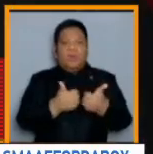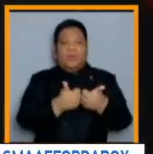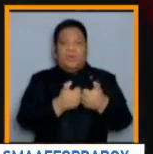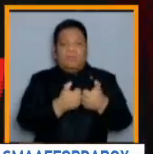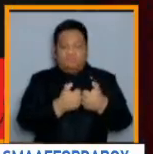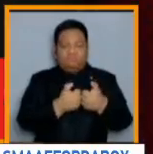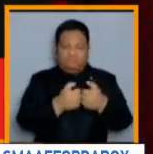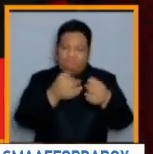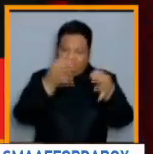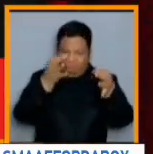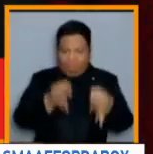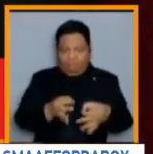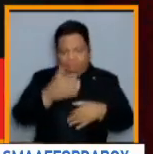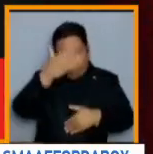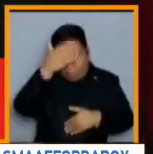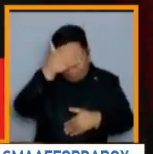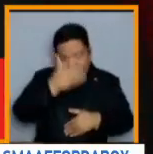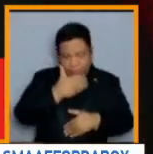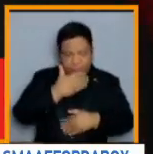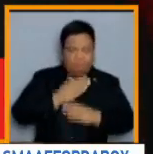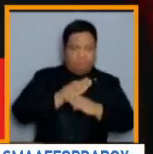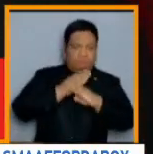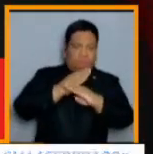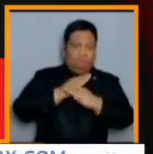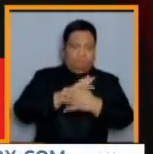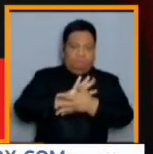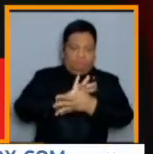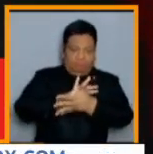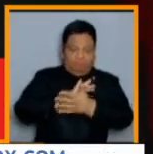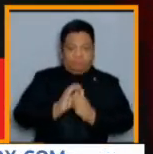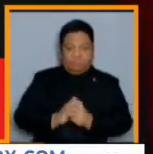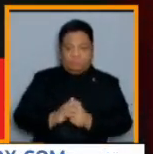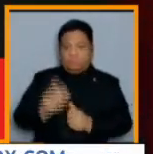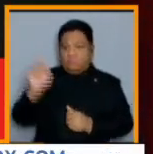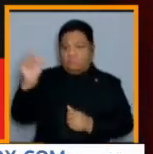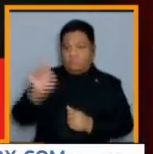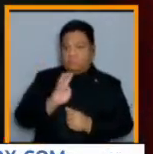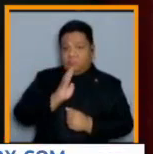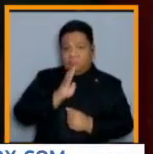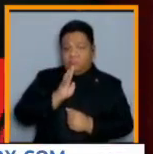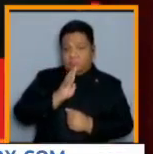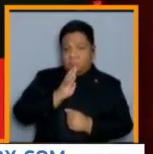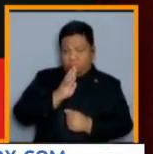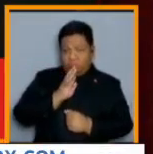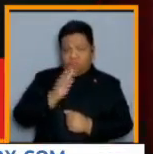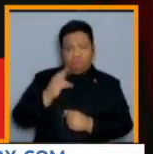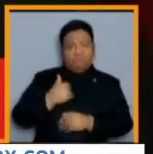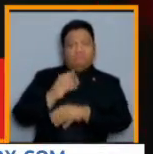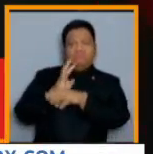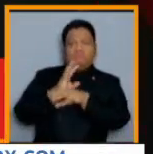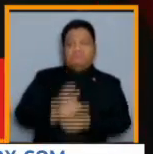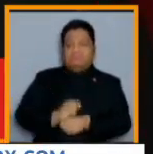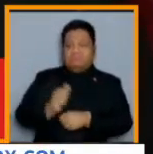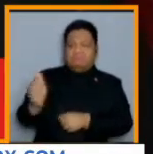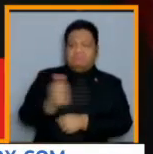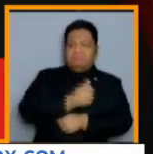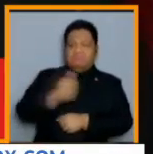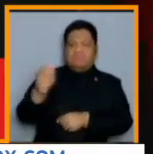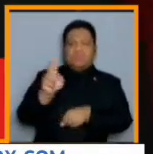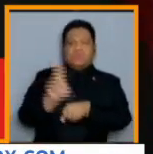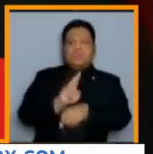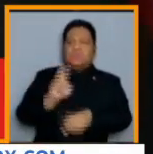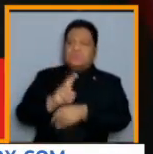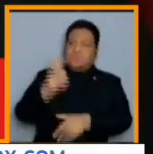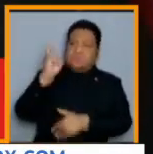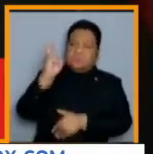din po mag-travel sa MRT. Especially MRT po, yun po yung main transportation ko po, pauwi tsaka pabalik ng